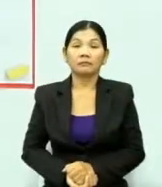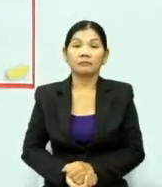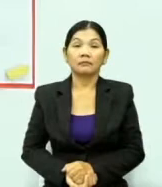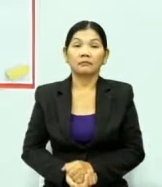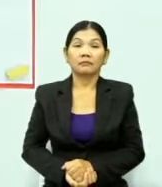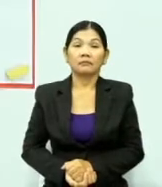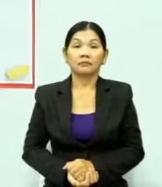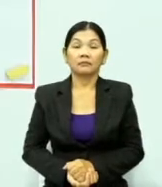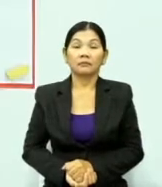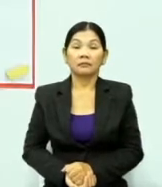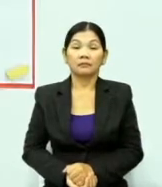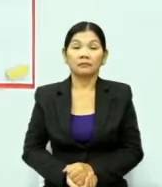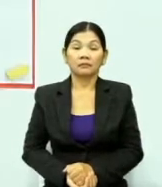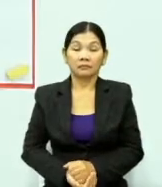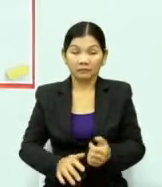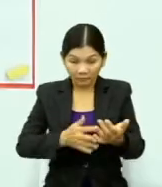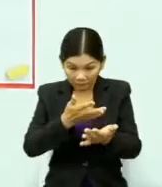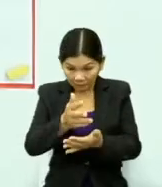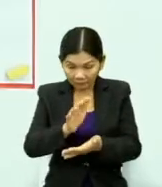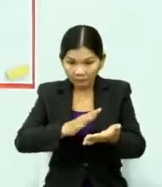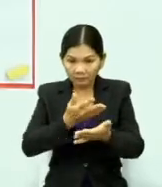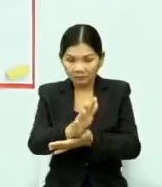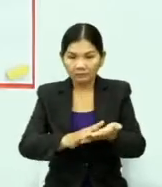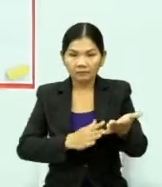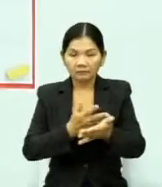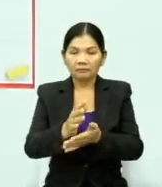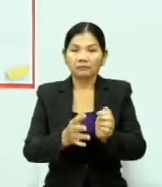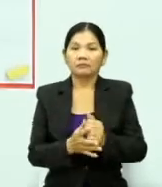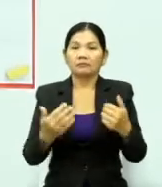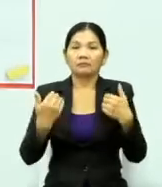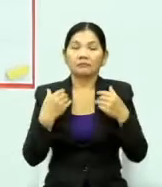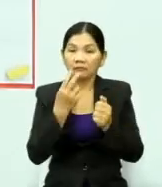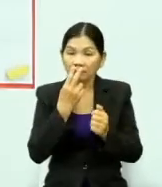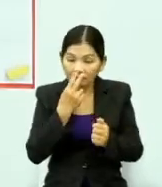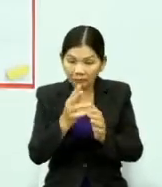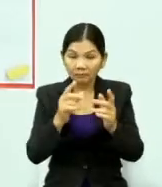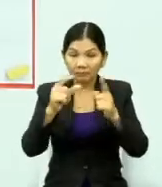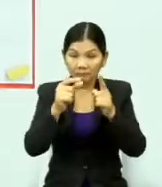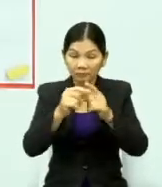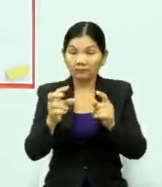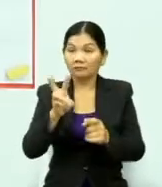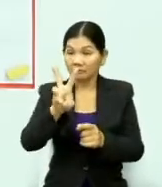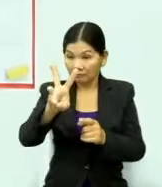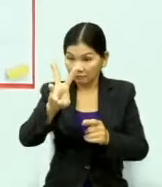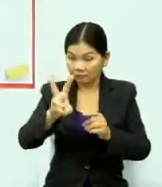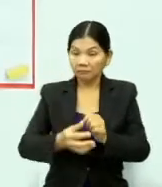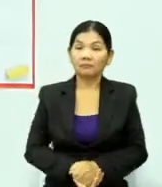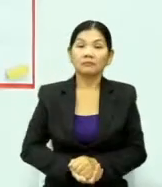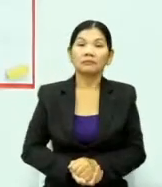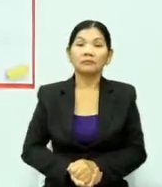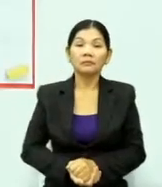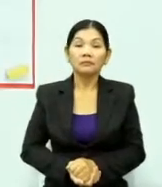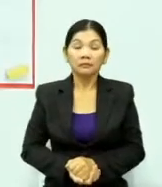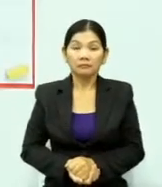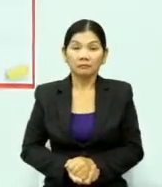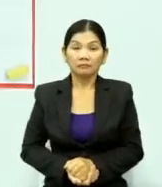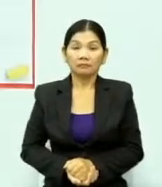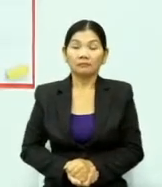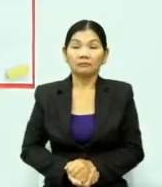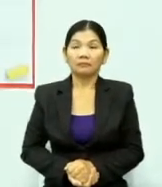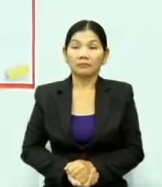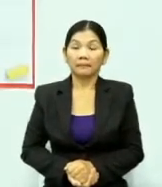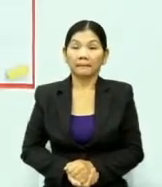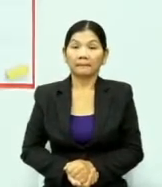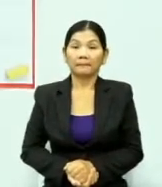Chà, cứ quát. Chà con đó. Chà, chẳng nè cừu có mình bịa bầy đài. Chà, bịa này cứ dựng